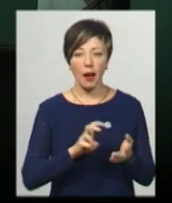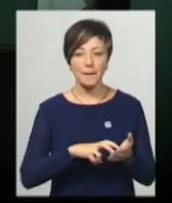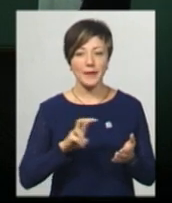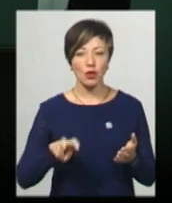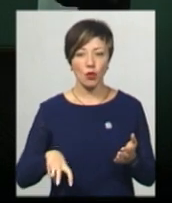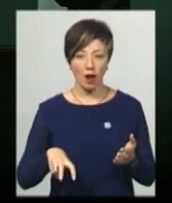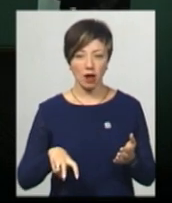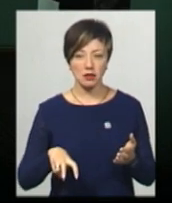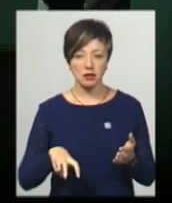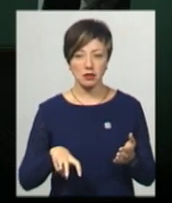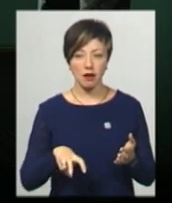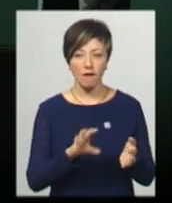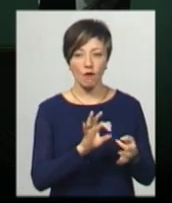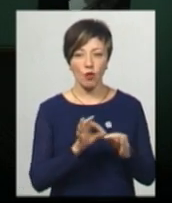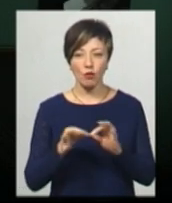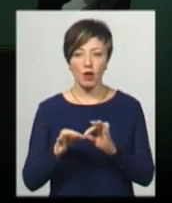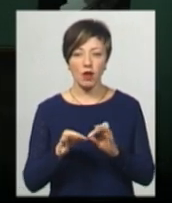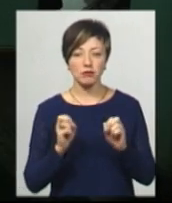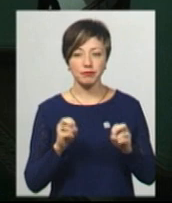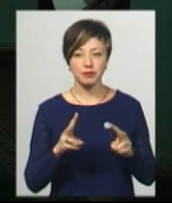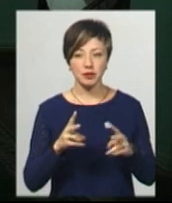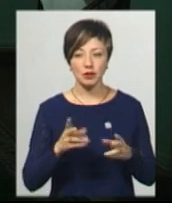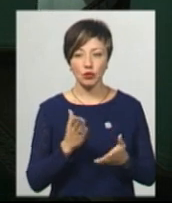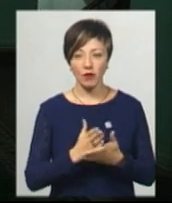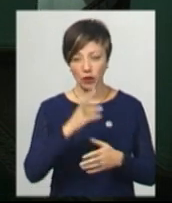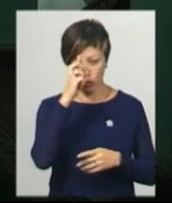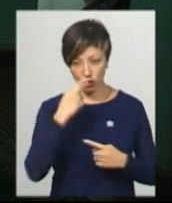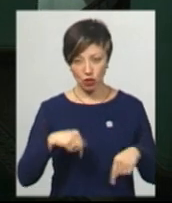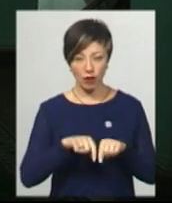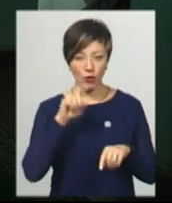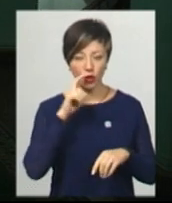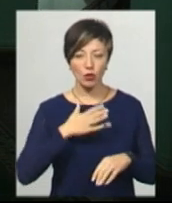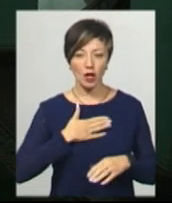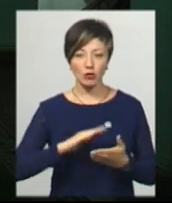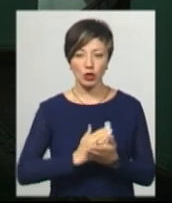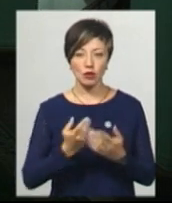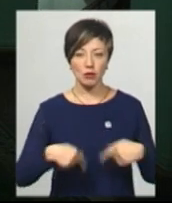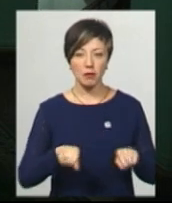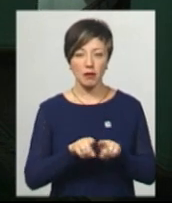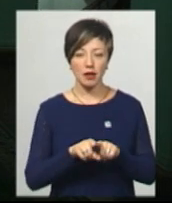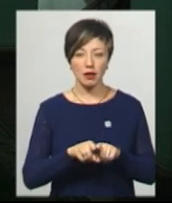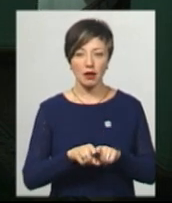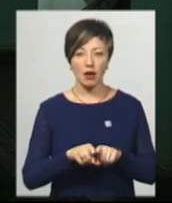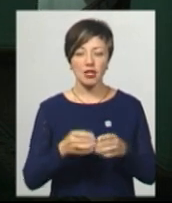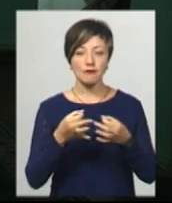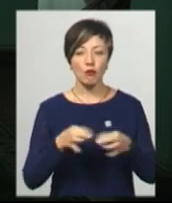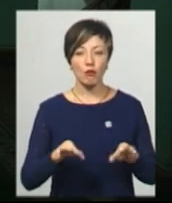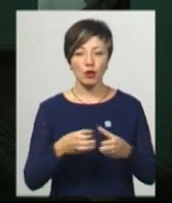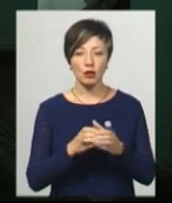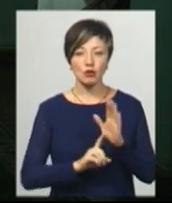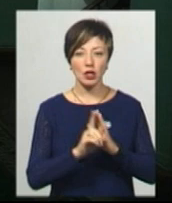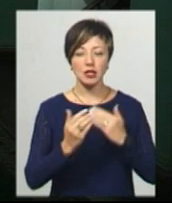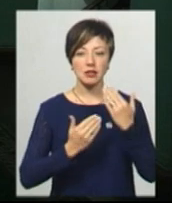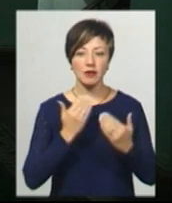яка ставить під загрозу існування держави України. До нас, як до політичної партії Всеукраїнське об'єднання «Свобода», почали